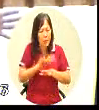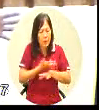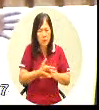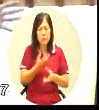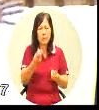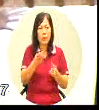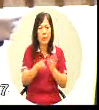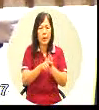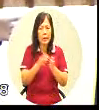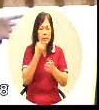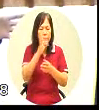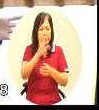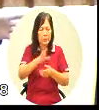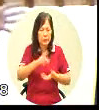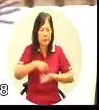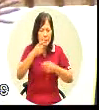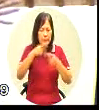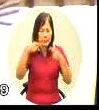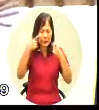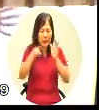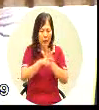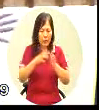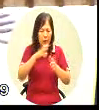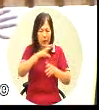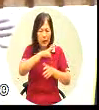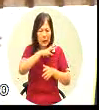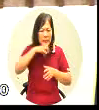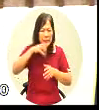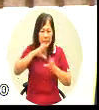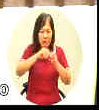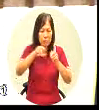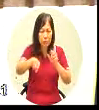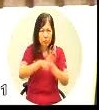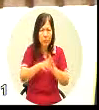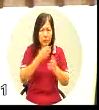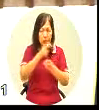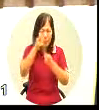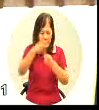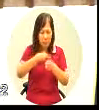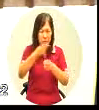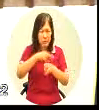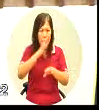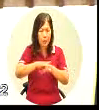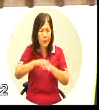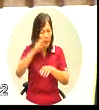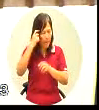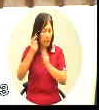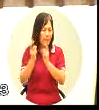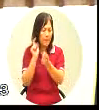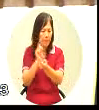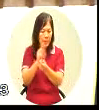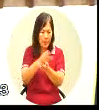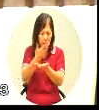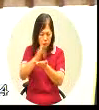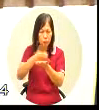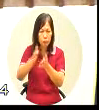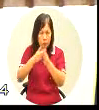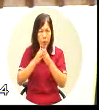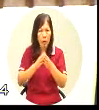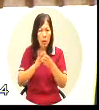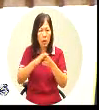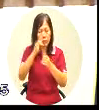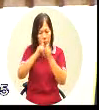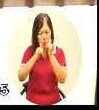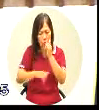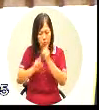动不动就会收到占用土地等等的这些信函，他们要去应付，那这都是有历史